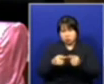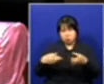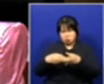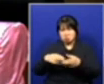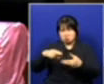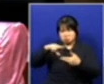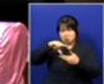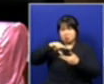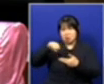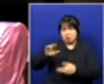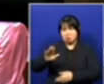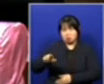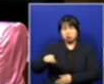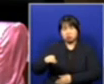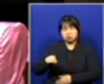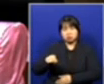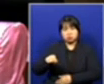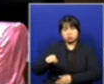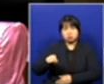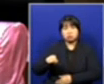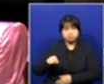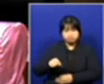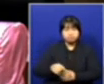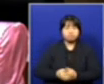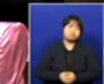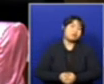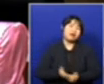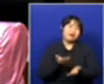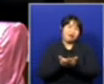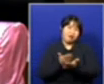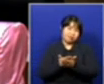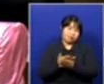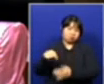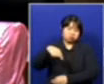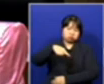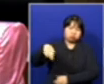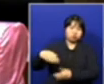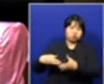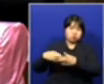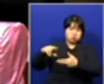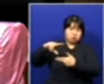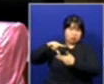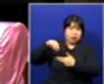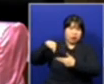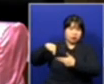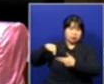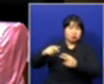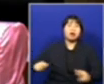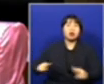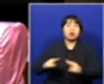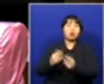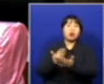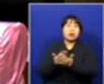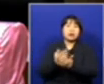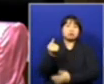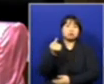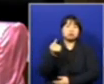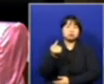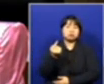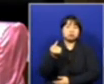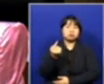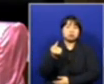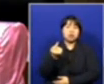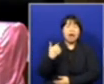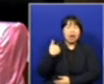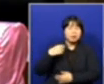ะท่านประธานครับเงินน่าจะอยู่กับพรรคพลังประชารัฐก็คือกระทรวงการคลังนะนี่พรรคประชา